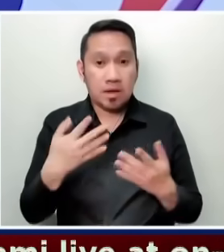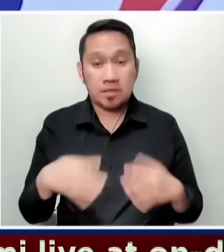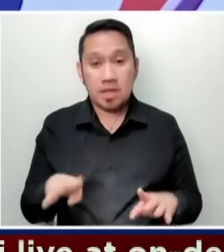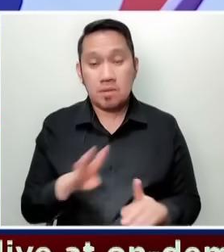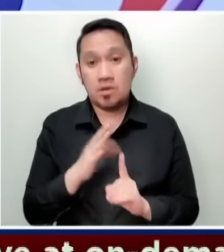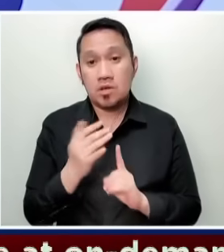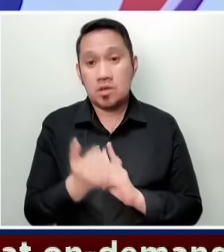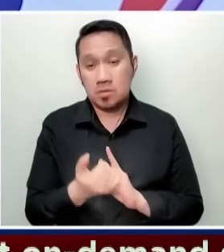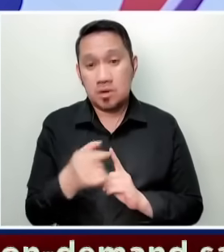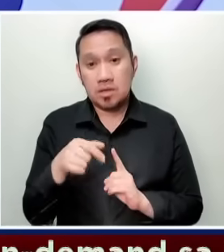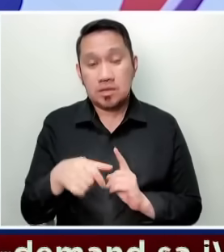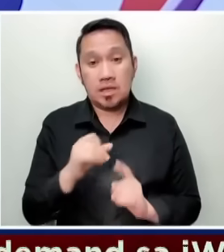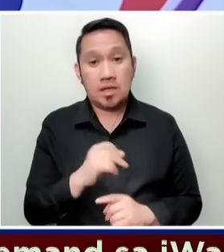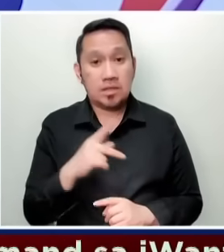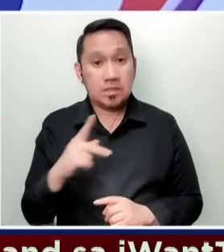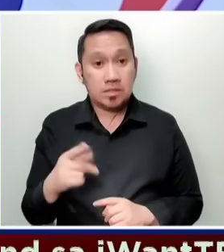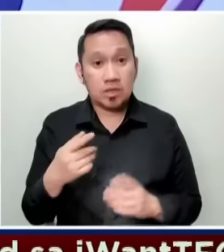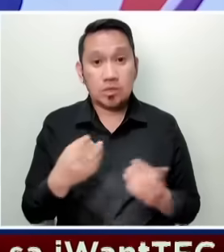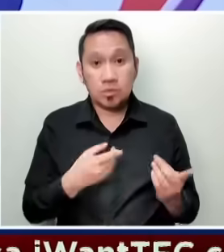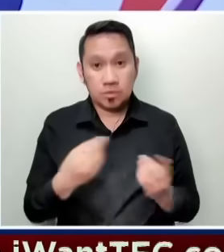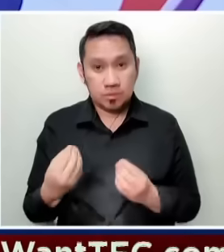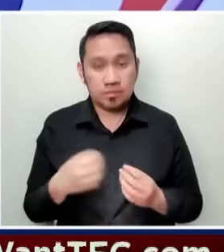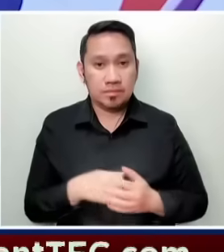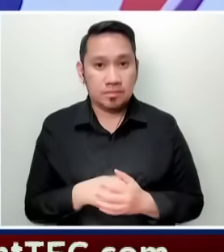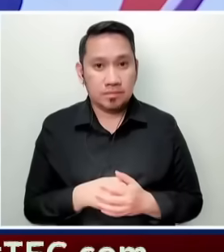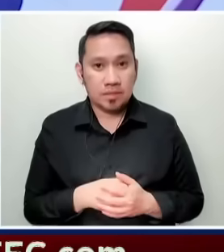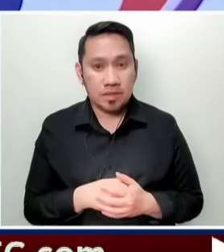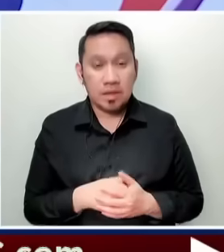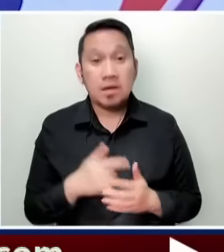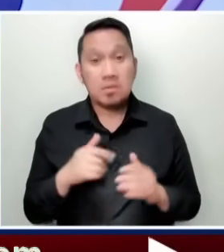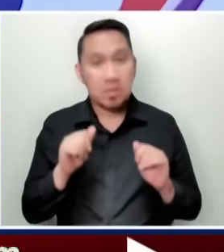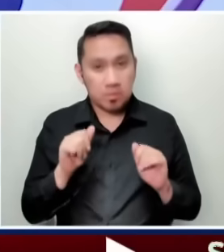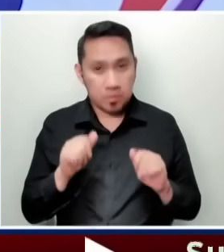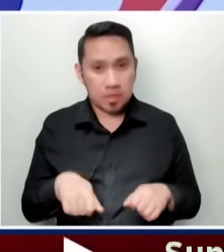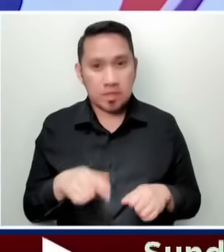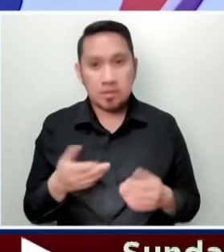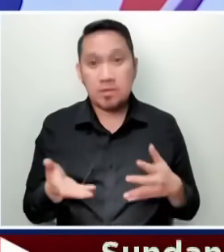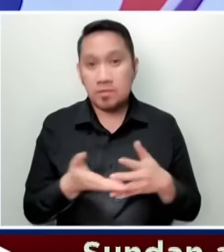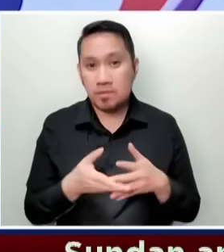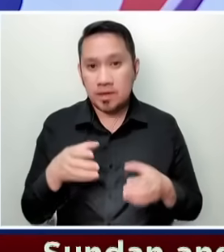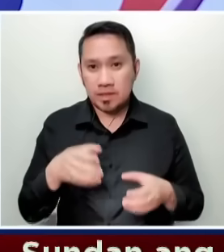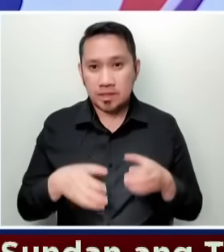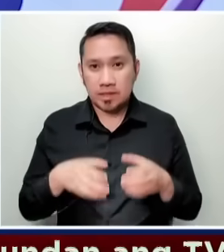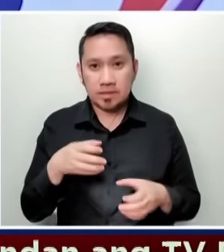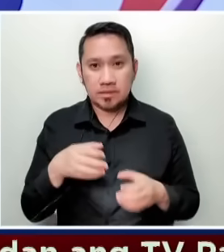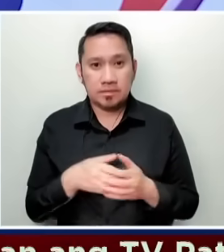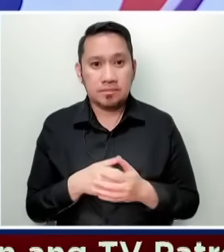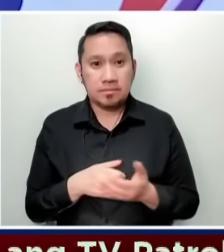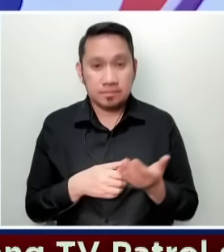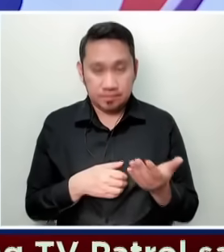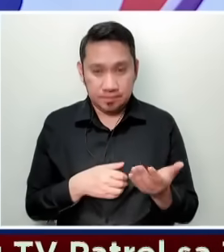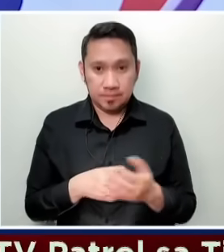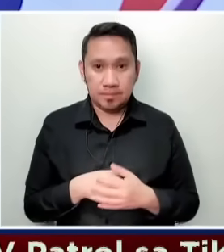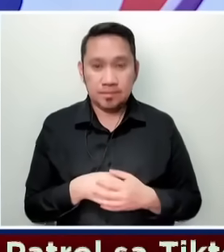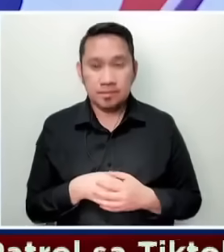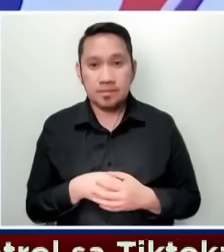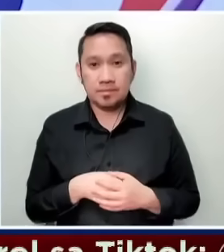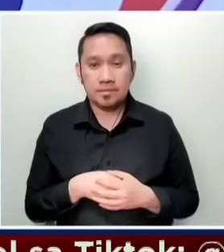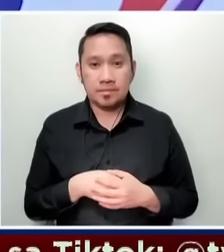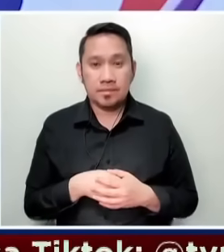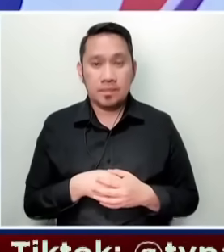sangguniang kabataan elections para gawin ito. Kung hindi, posibleng masampahan ng kaso. Victoria Tulad, ABS-CBN